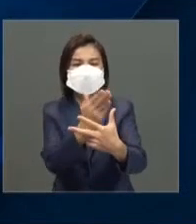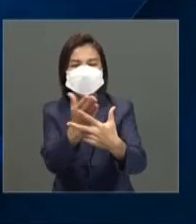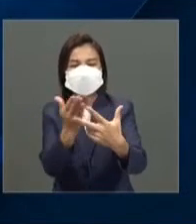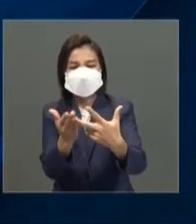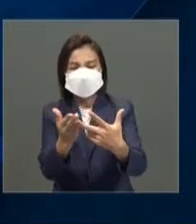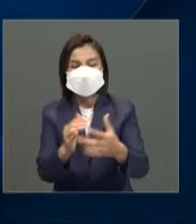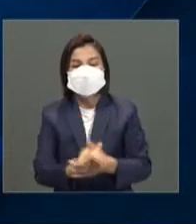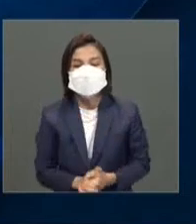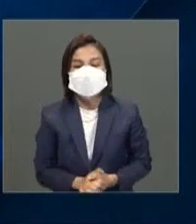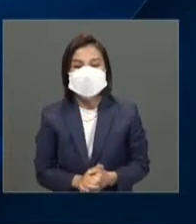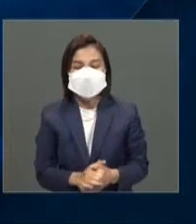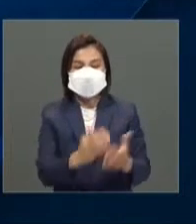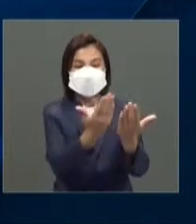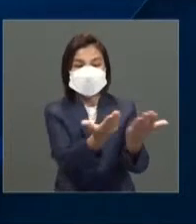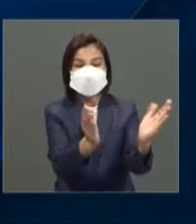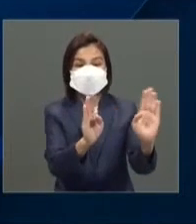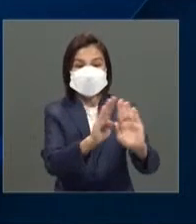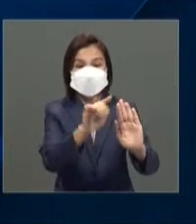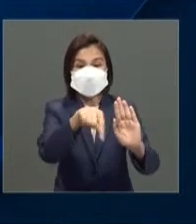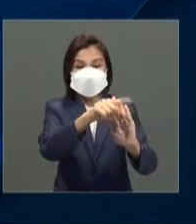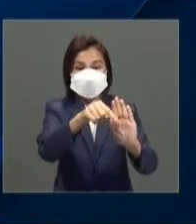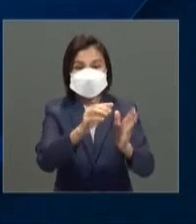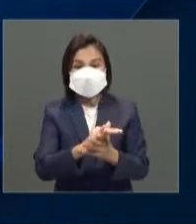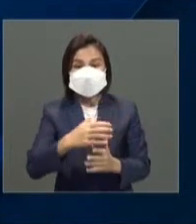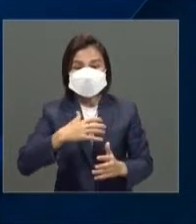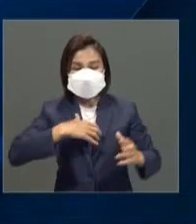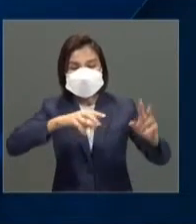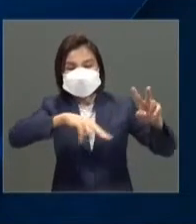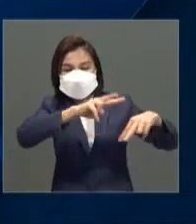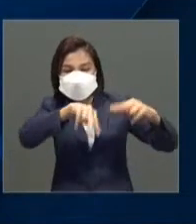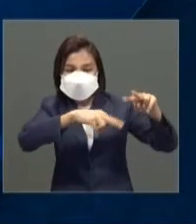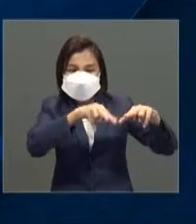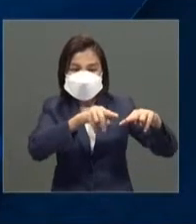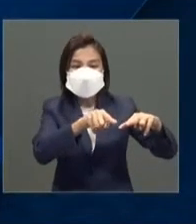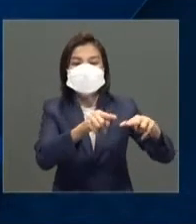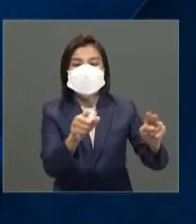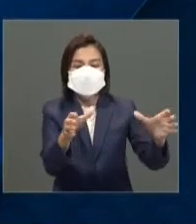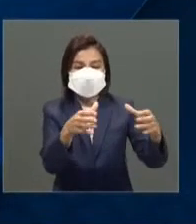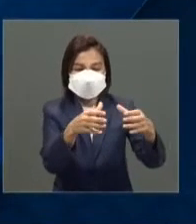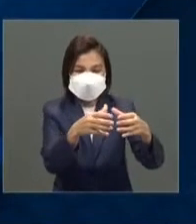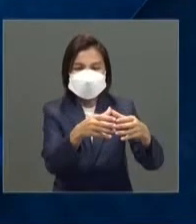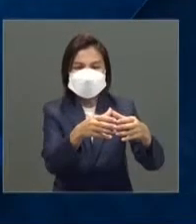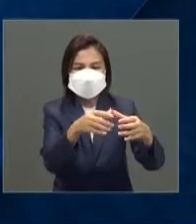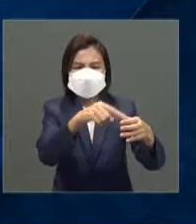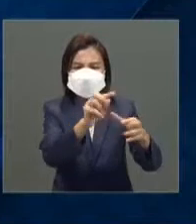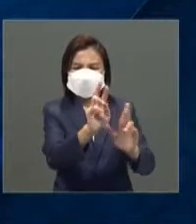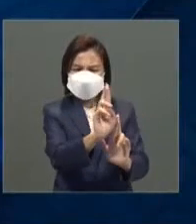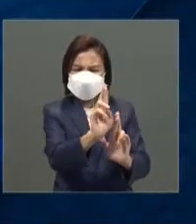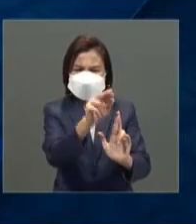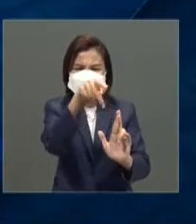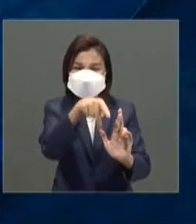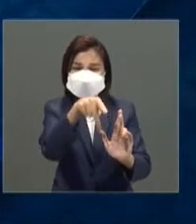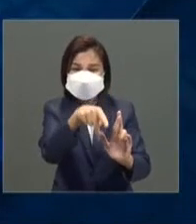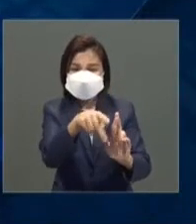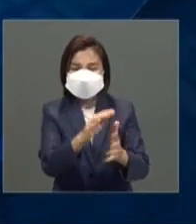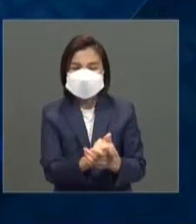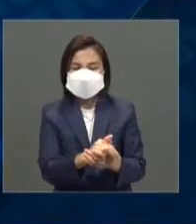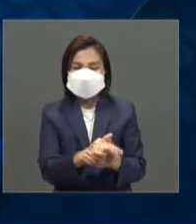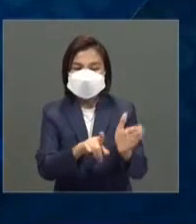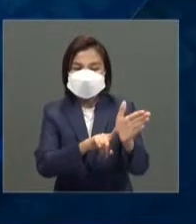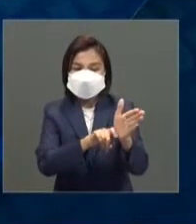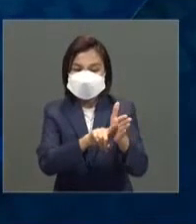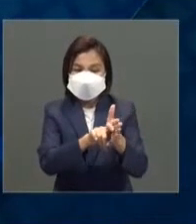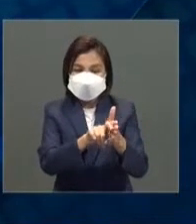านเป็นครอบครัวยังต้องการดูแลกันอย่างดีเนี่ยนะครับเพราะเขาเป็นกลุ่มที่เปราะบางมากๆสำหรับเชื้อ